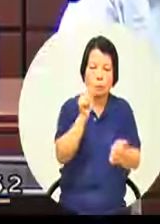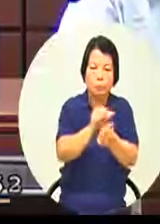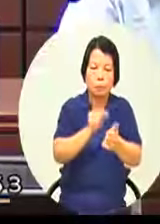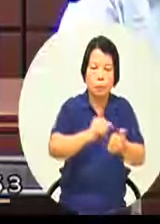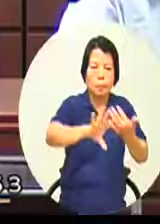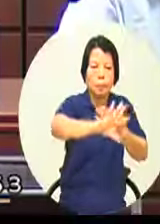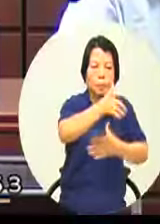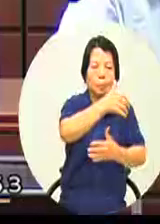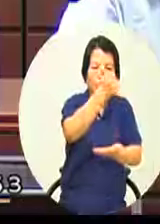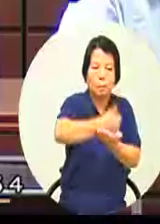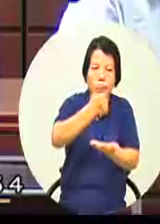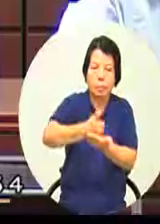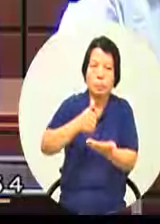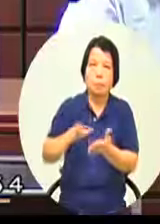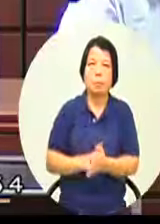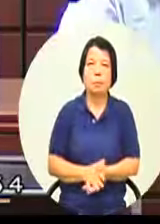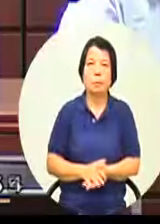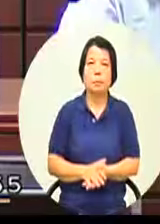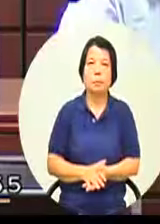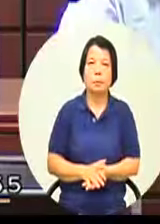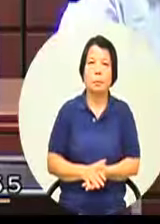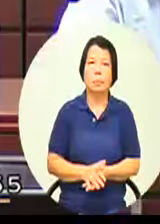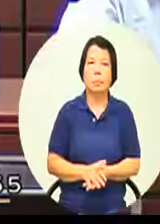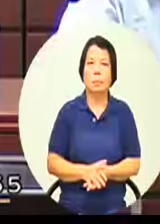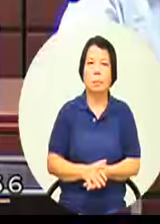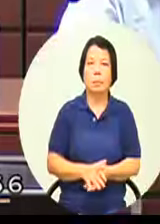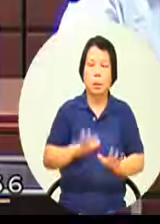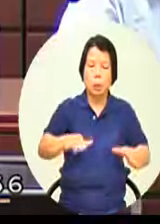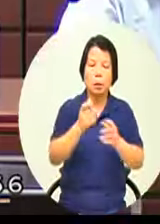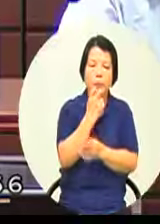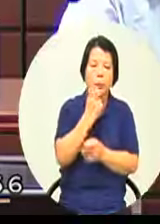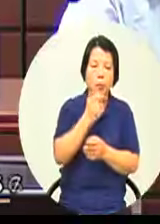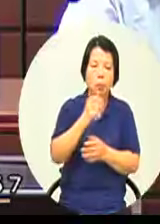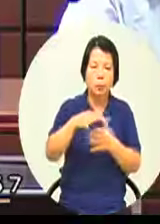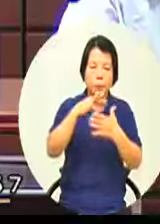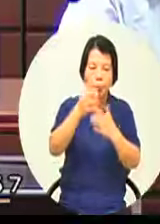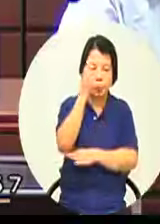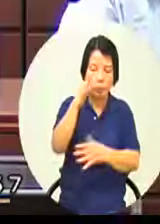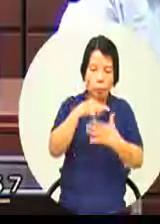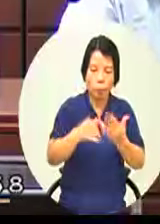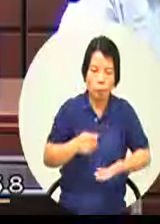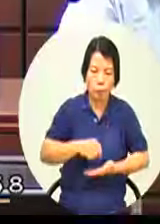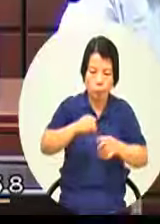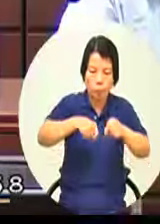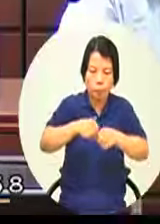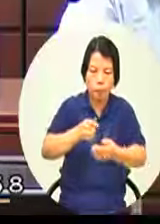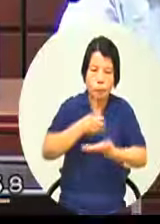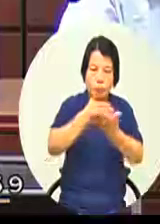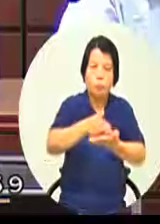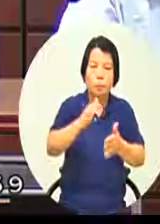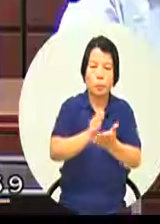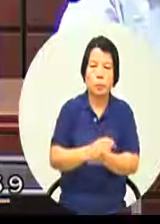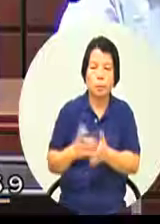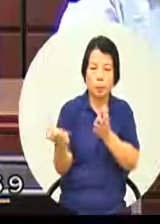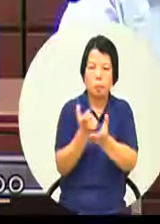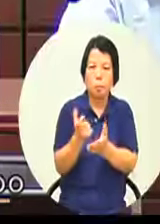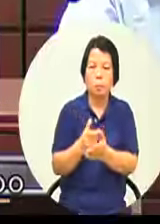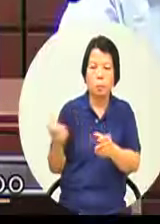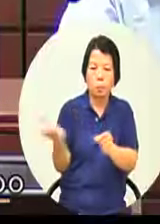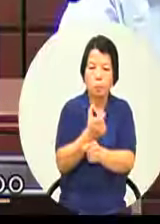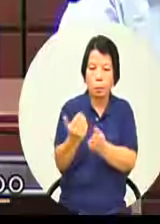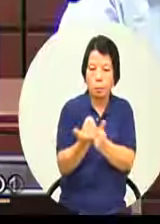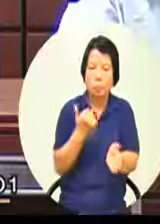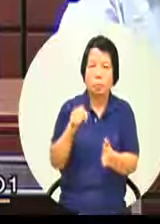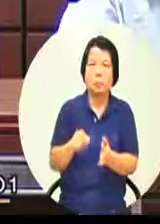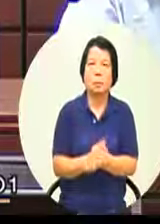过来，会需要吼、哦，所以讲变成正中央有提出一个政策，就讲吼、哦、未来的时候，伫风台前要来的时候，伊会